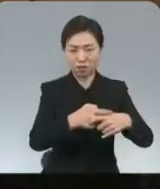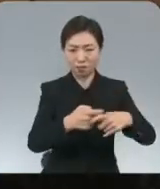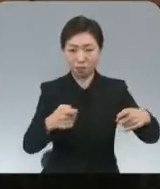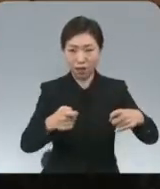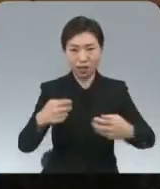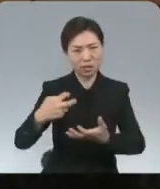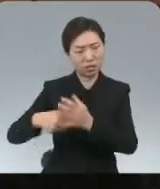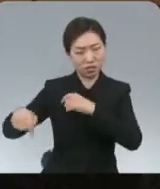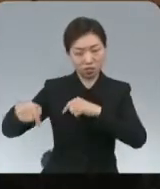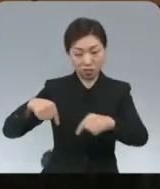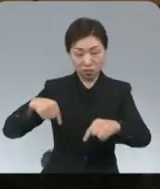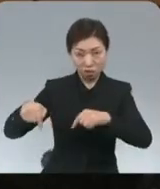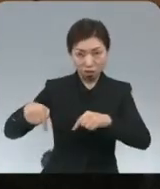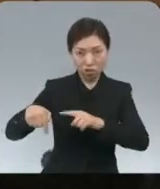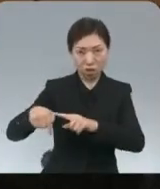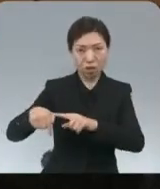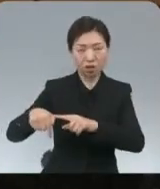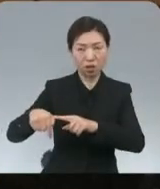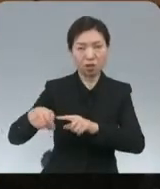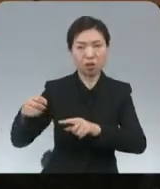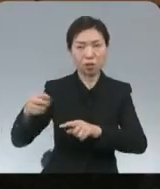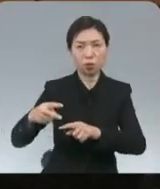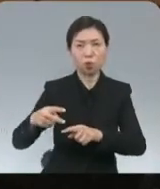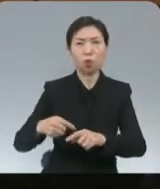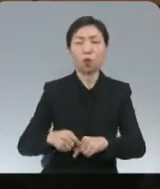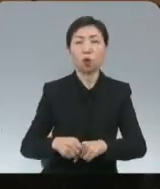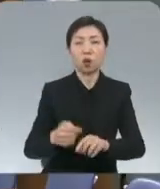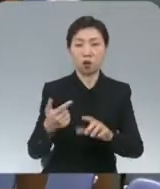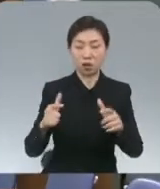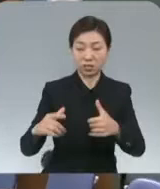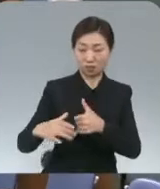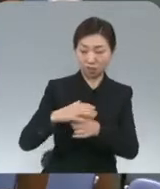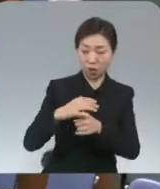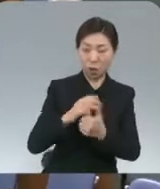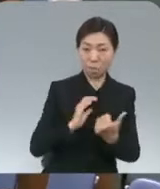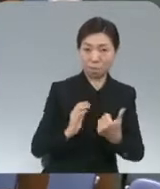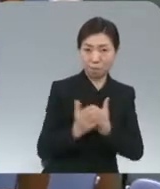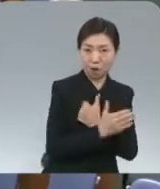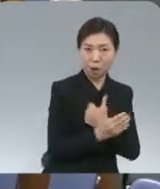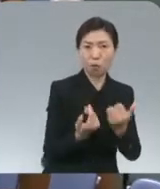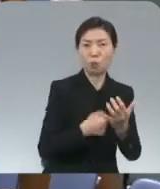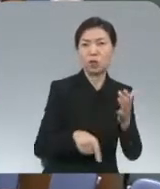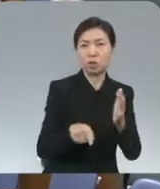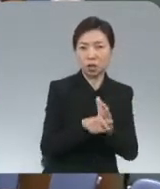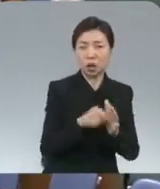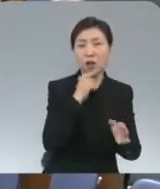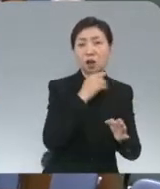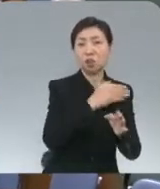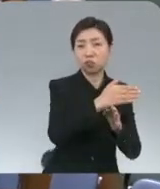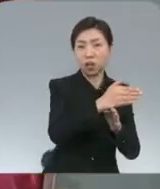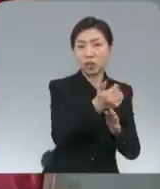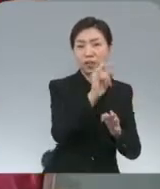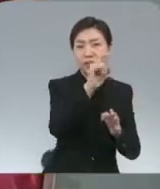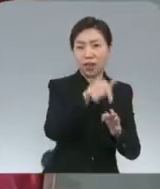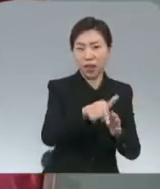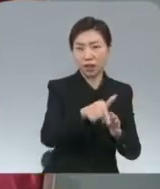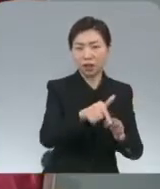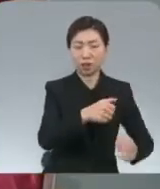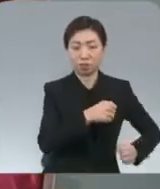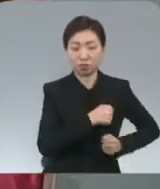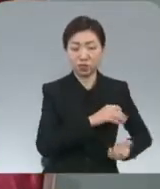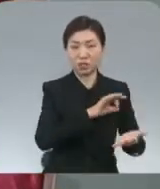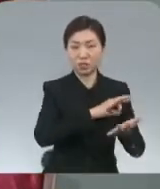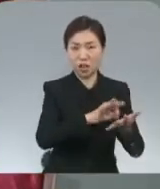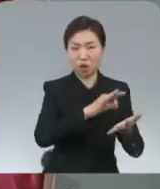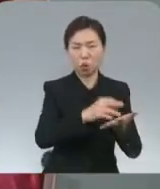推向战争边缘的点燃导火索的非常危险的行为。金城重申，北韩开发核武